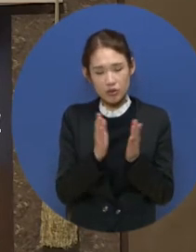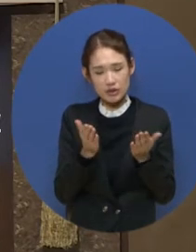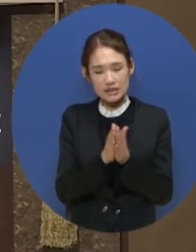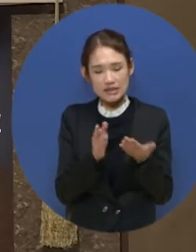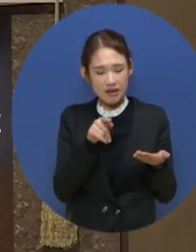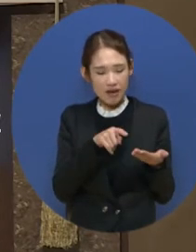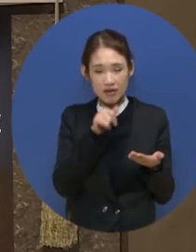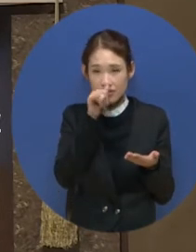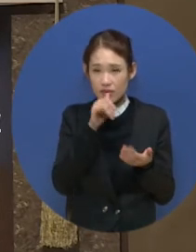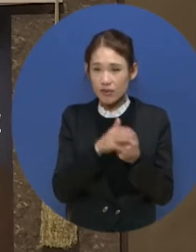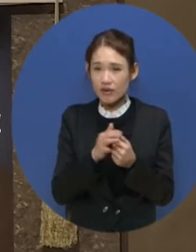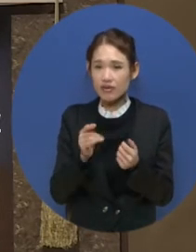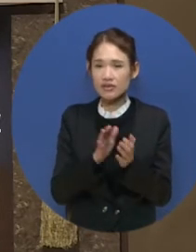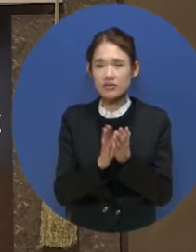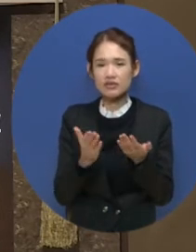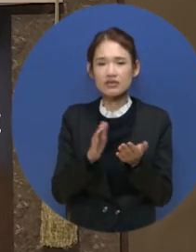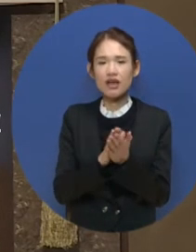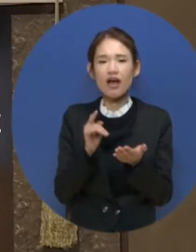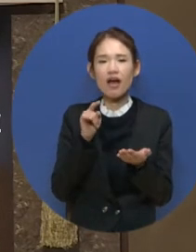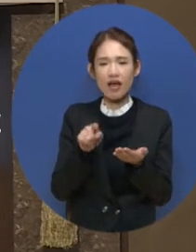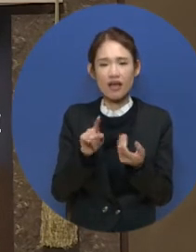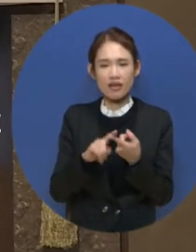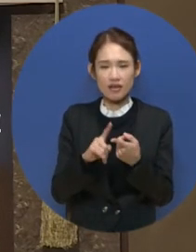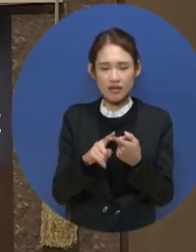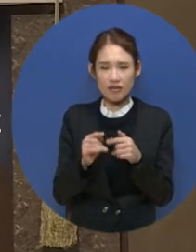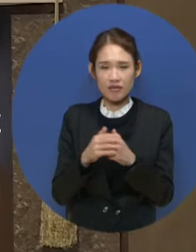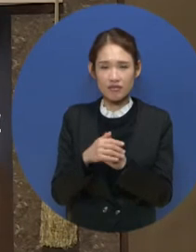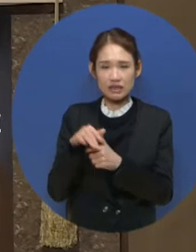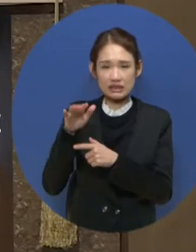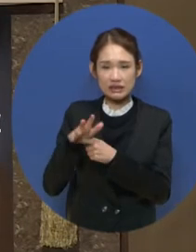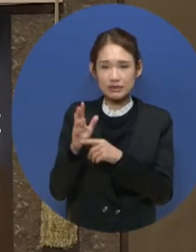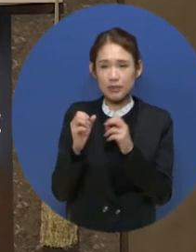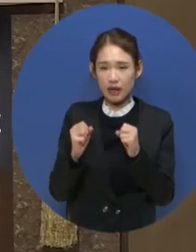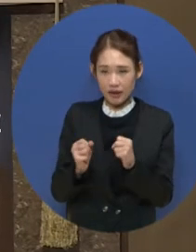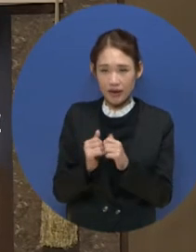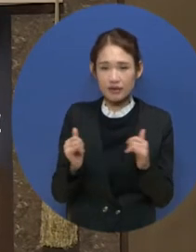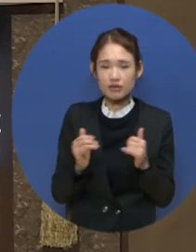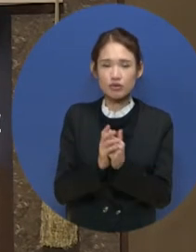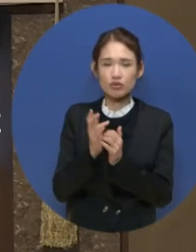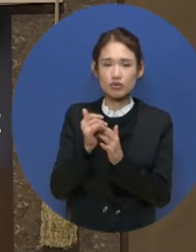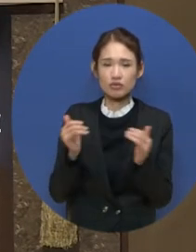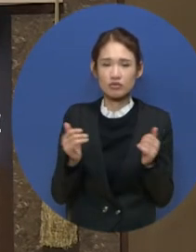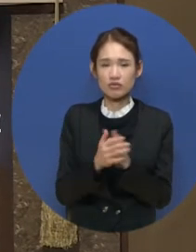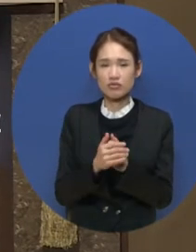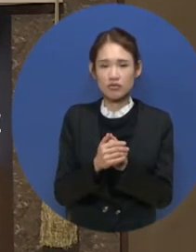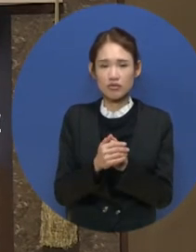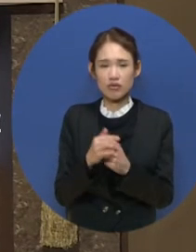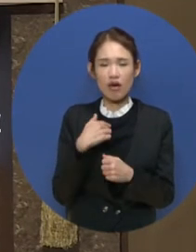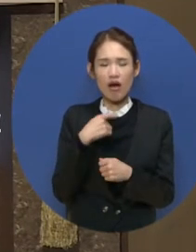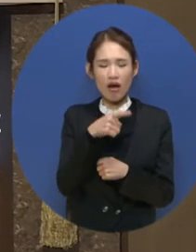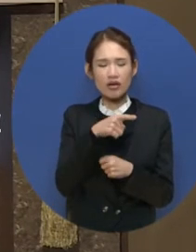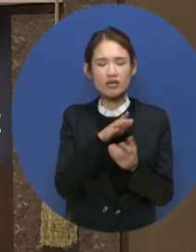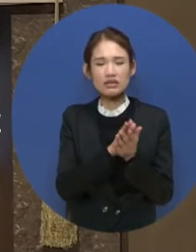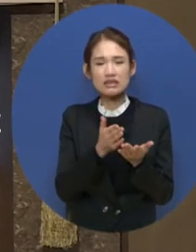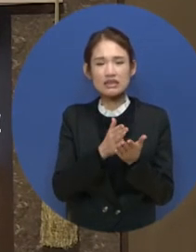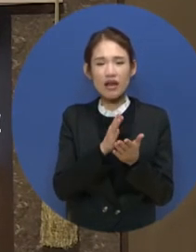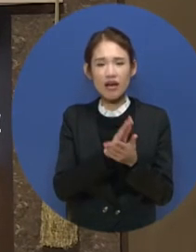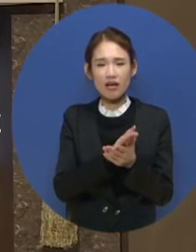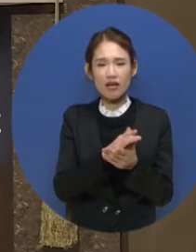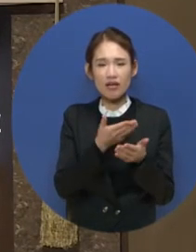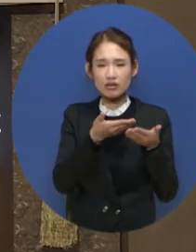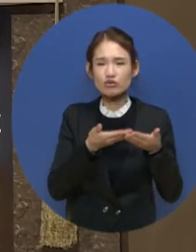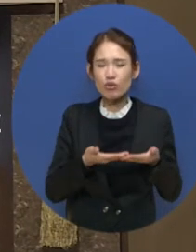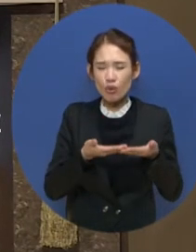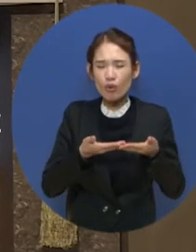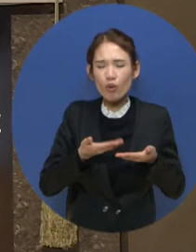거 아니겠습니까 줘 그래서 교제가 나오니까 지방에 계신 그런 전문가 분들께서 좀 그 교재 중